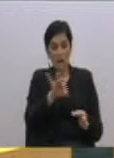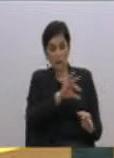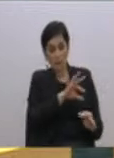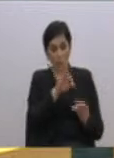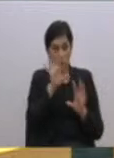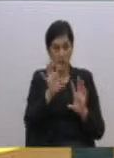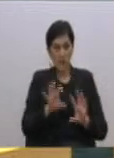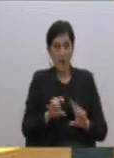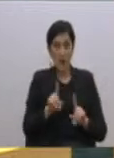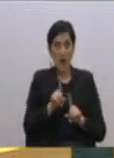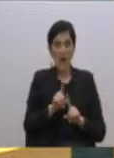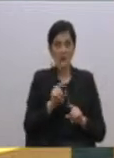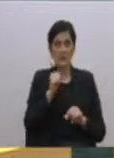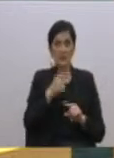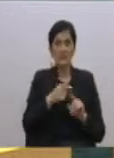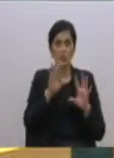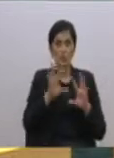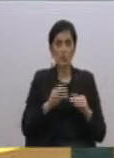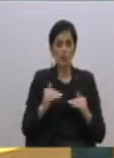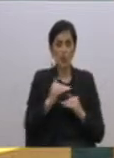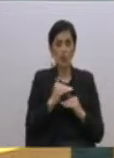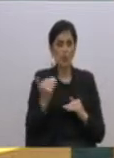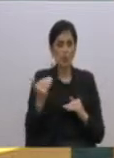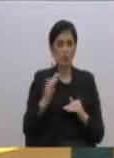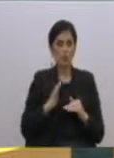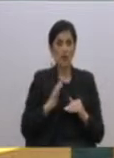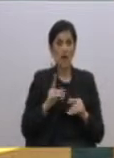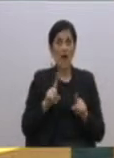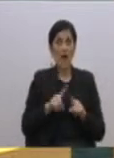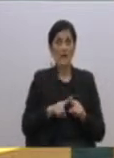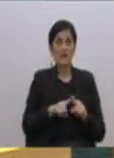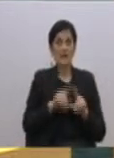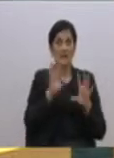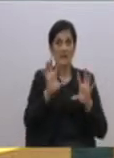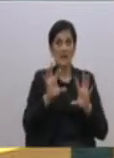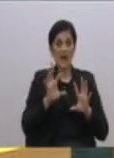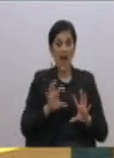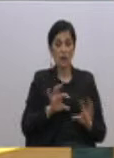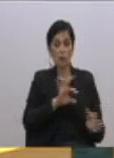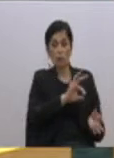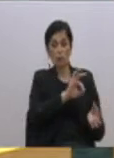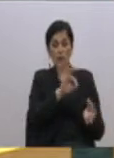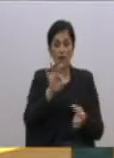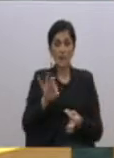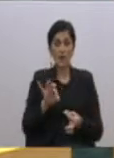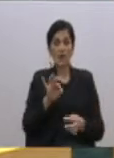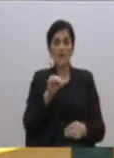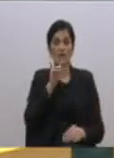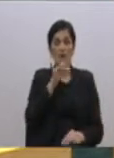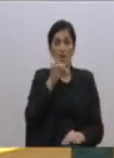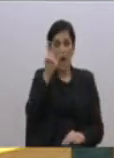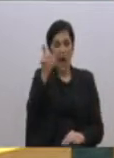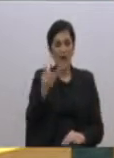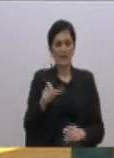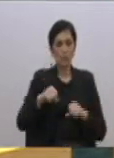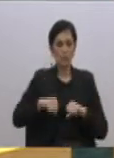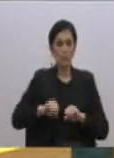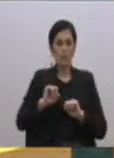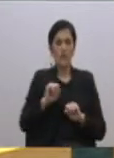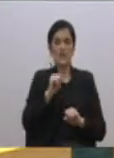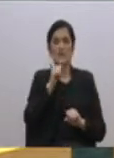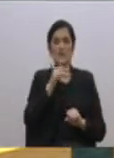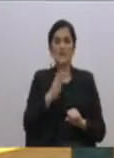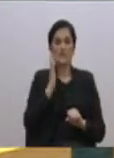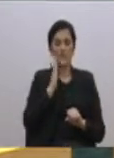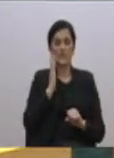შორის ასეთი იყო სტალინური კონსტიტუციაც, მოიხსენებათ, ასეთი გადმოტანილი კანონებით ვითომ ადამიანის უფლებებს იცავს და ვითომ